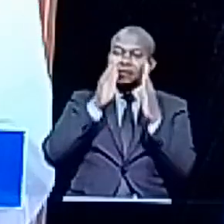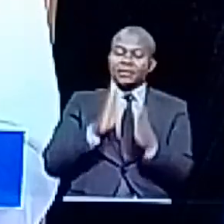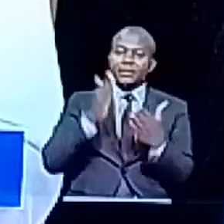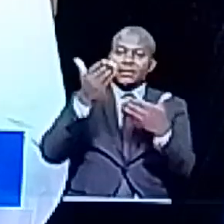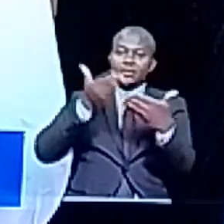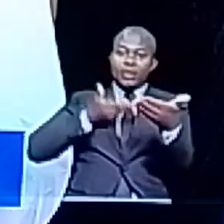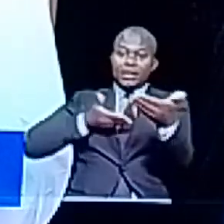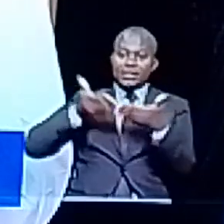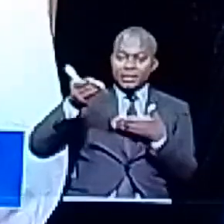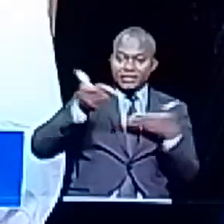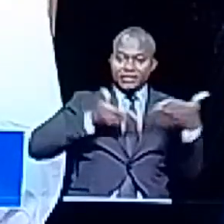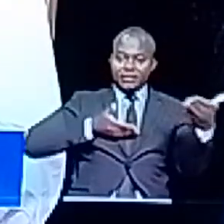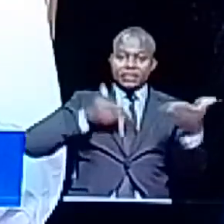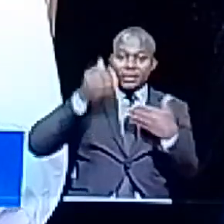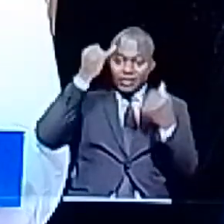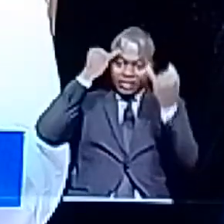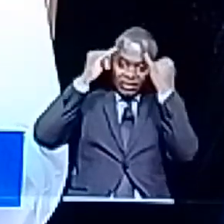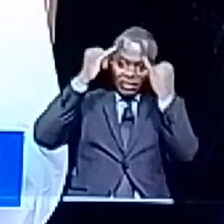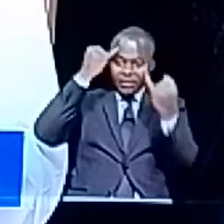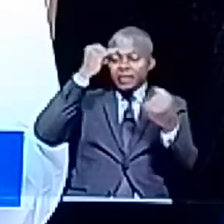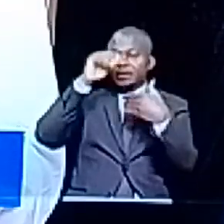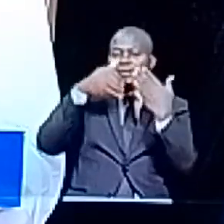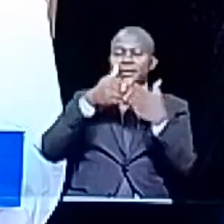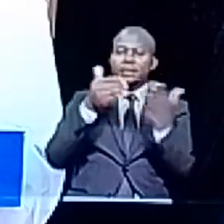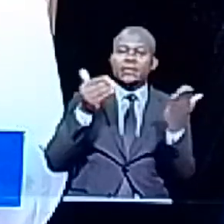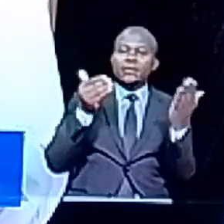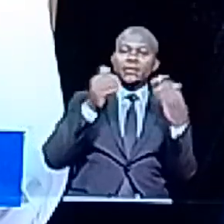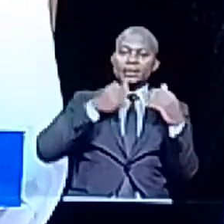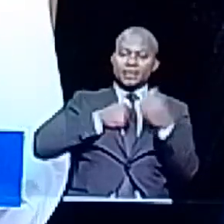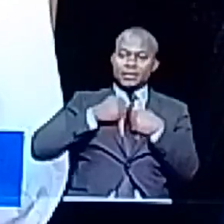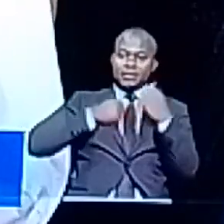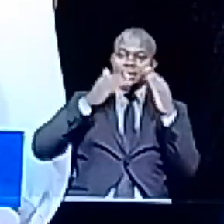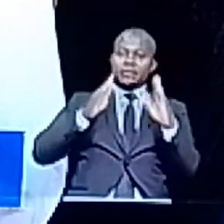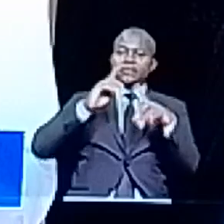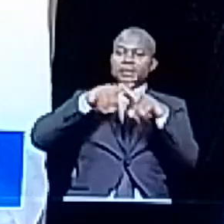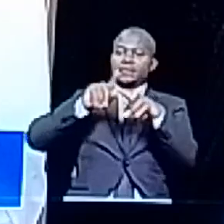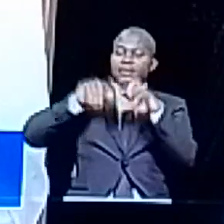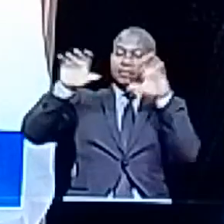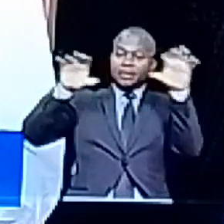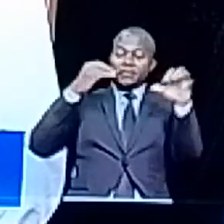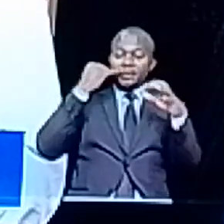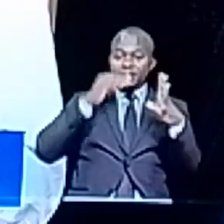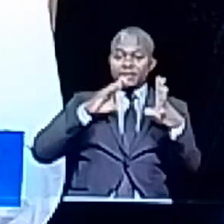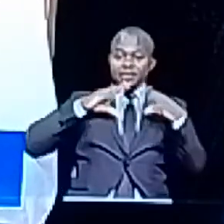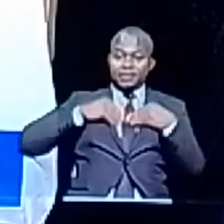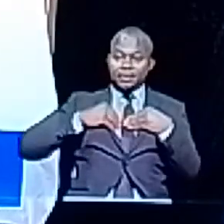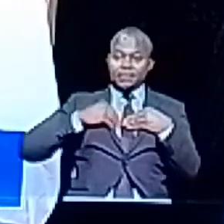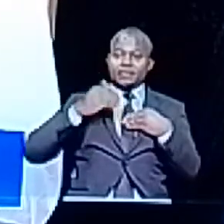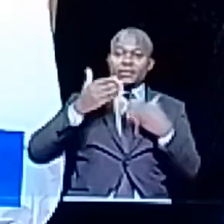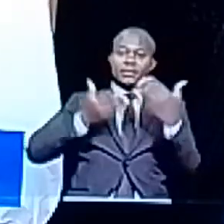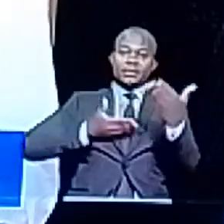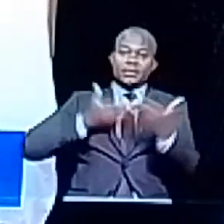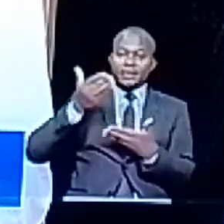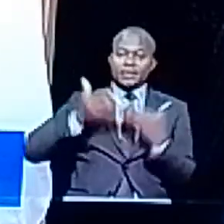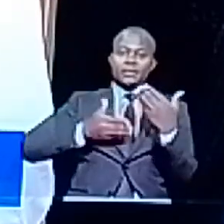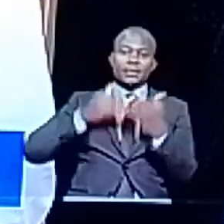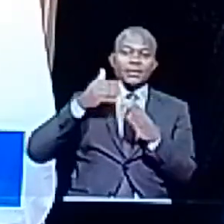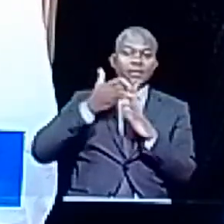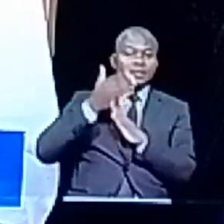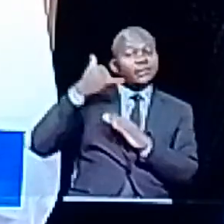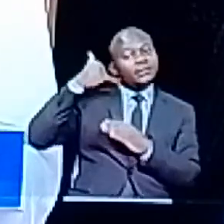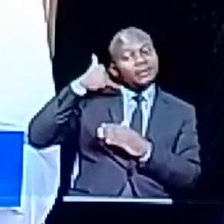atira níbi tekezo já lá tu aí monara ele já não viu no momento que ele tu atira vai com uma